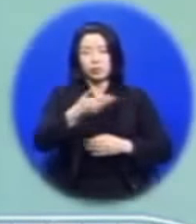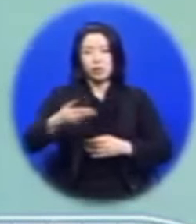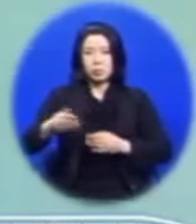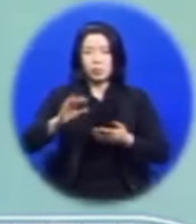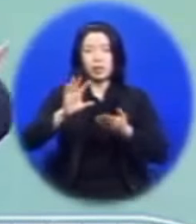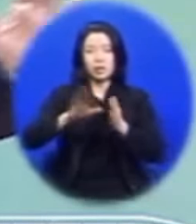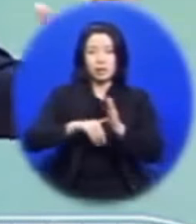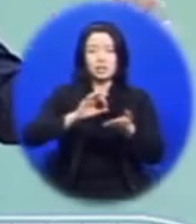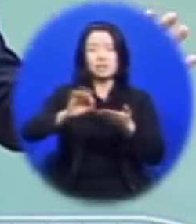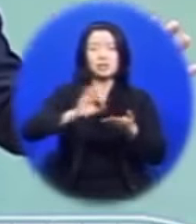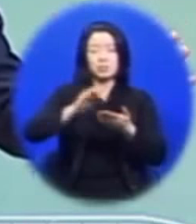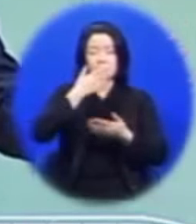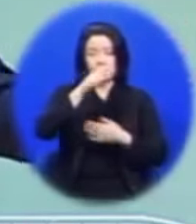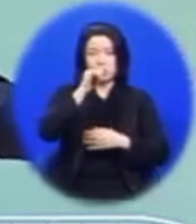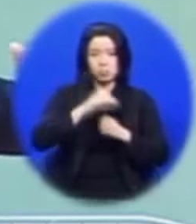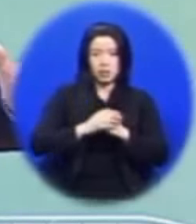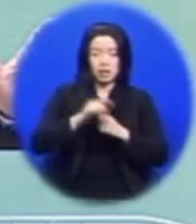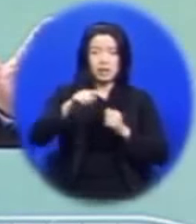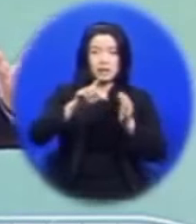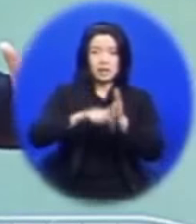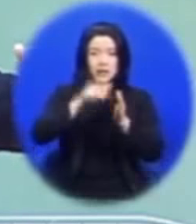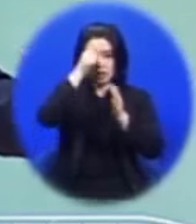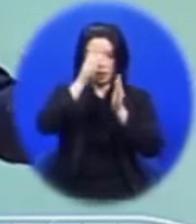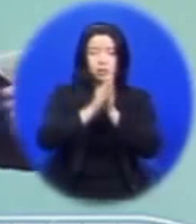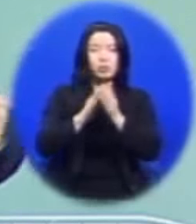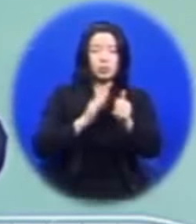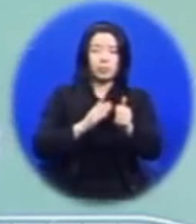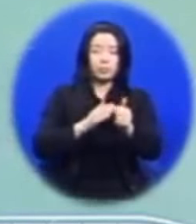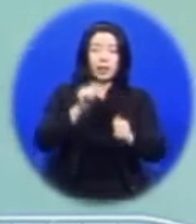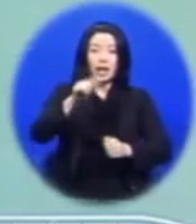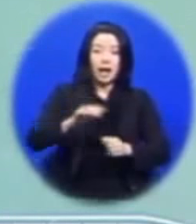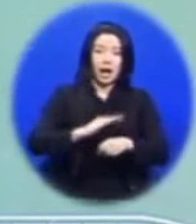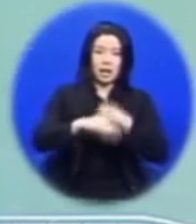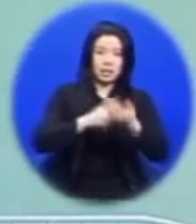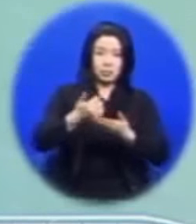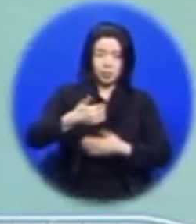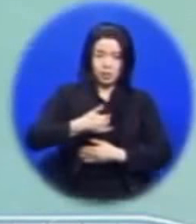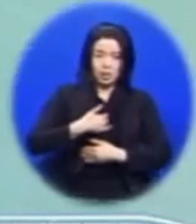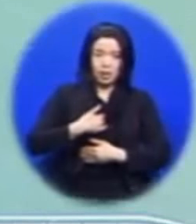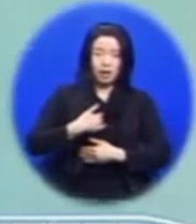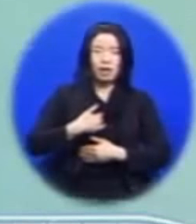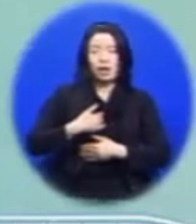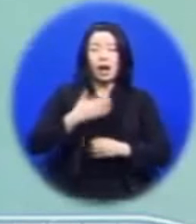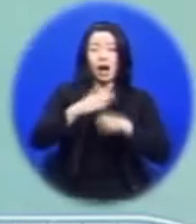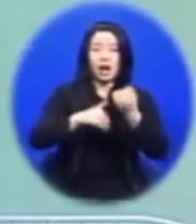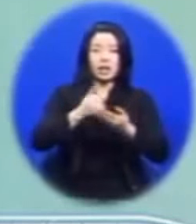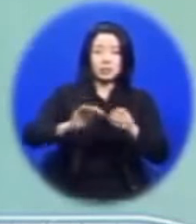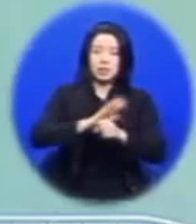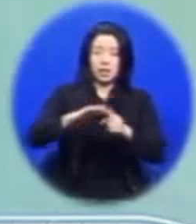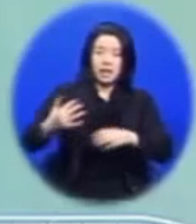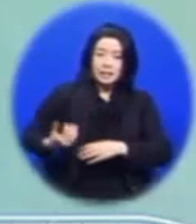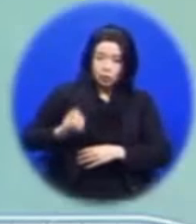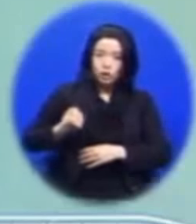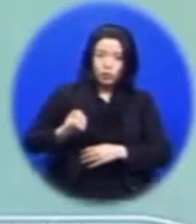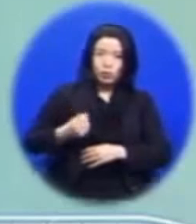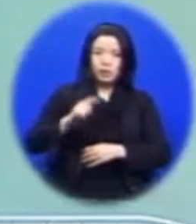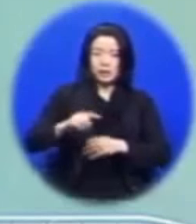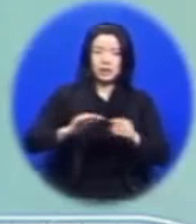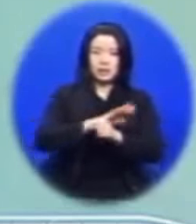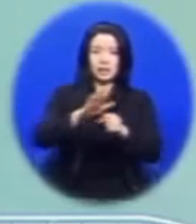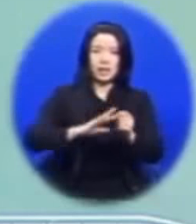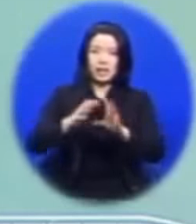겁니다이 시간에 우리 기도합시다 하나님 제가 정말 하나님의 사랑을 누리고 그 사랑의